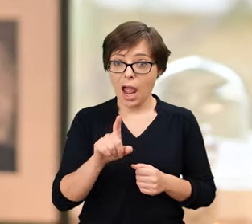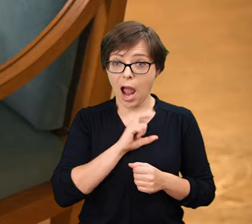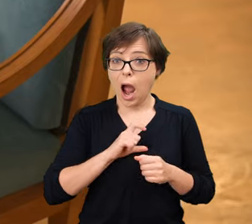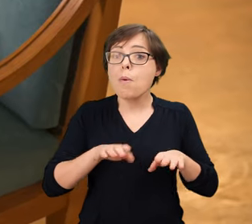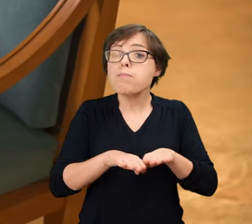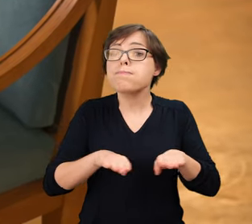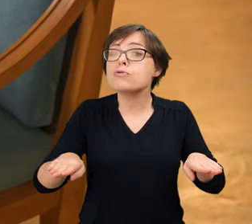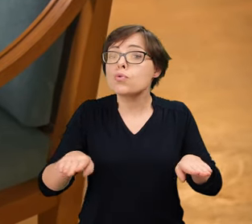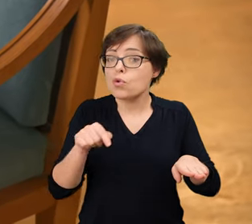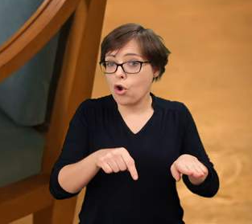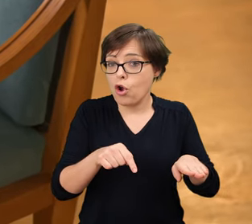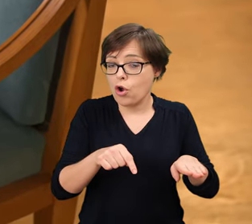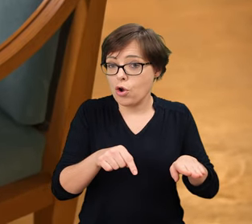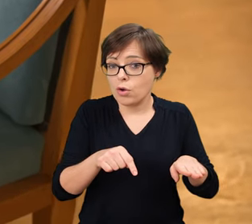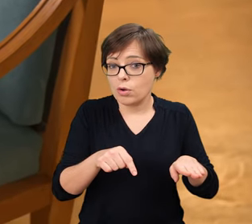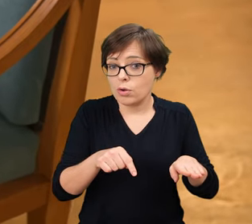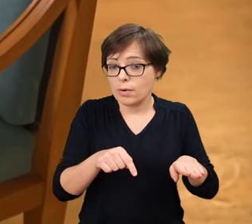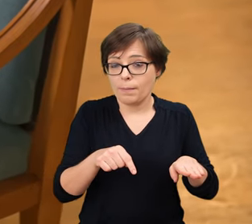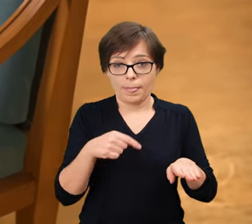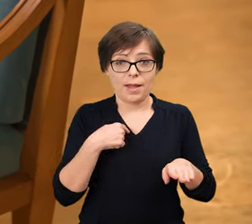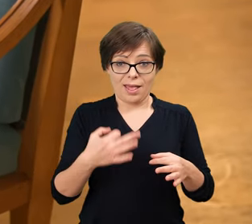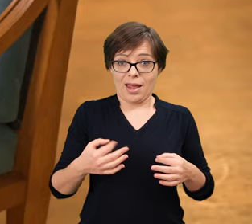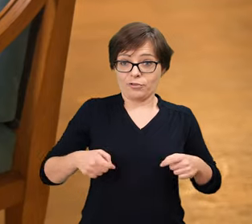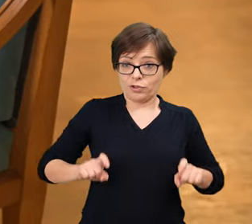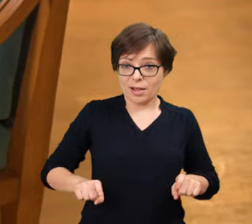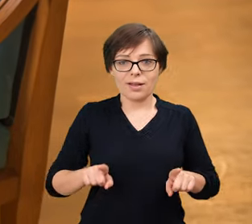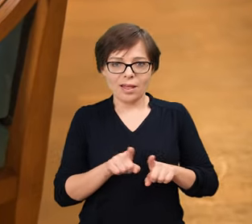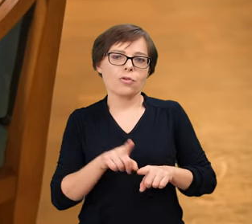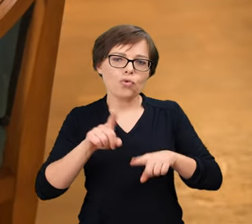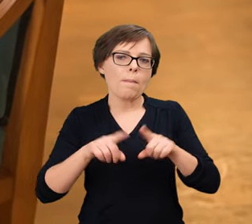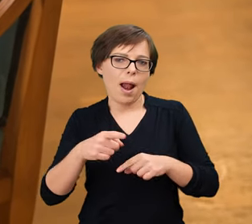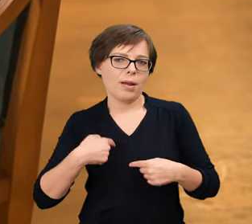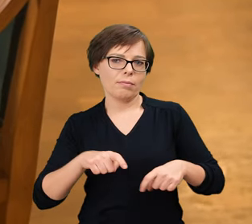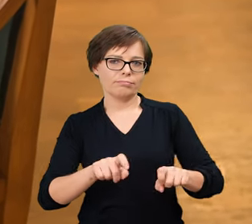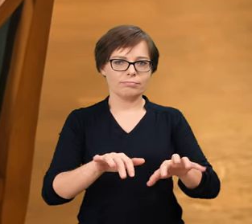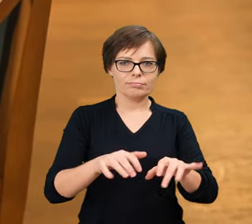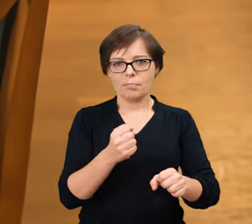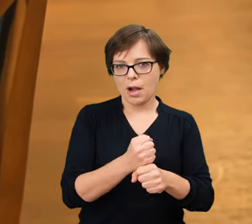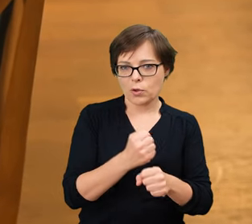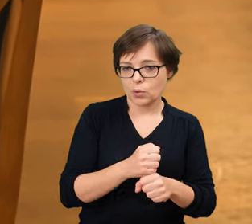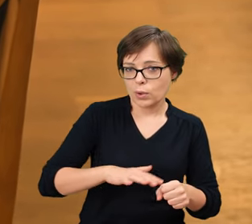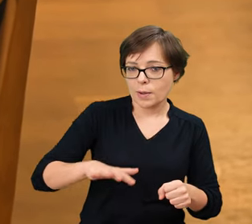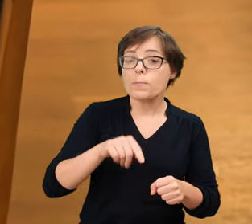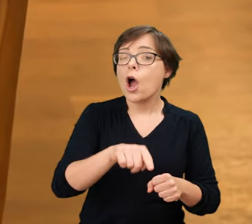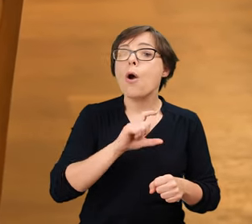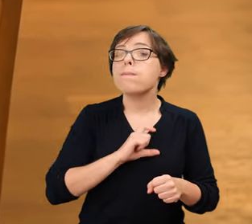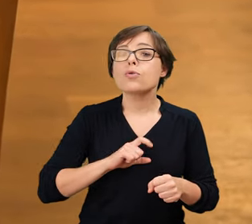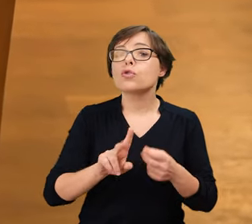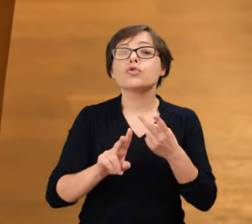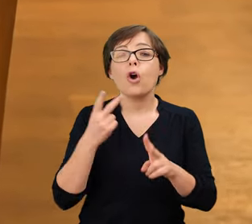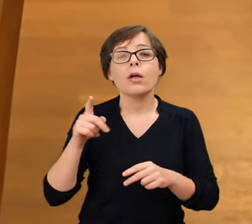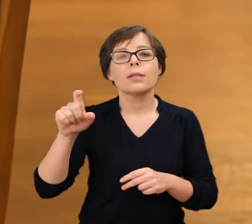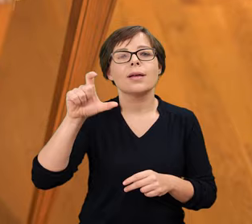biurko, na którym siedzę i przy którym siedzę pracując, to biurko, które pochodzi z